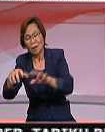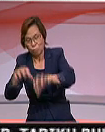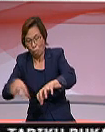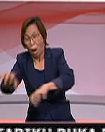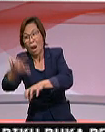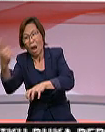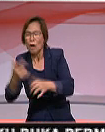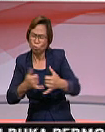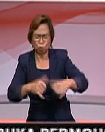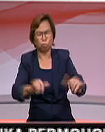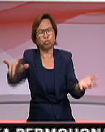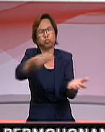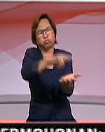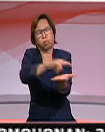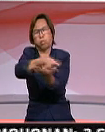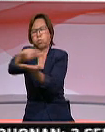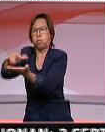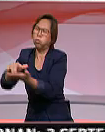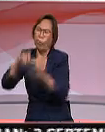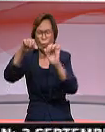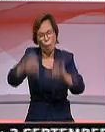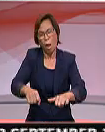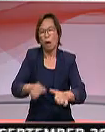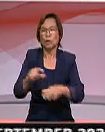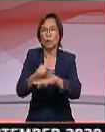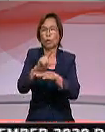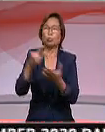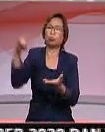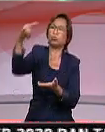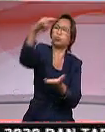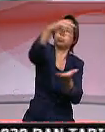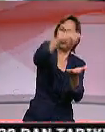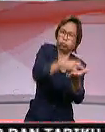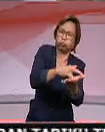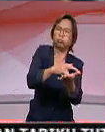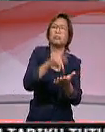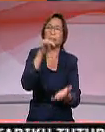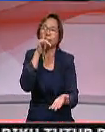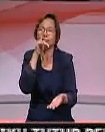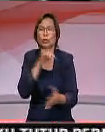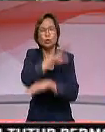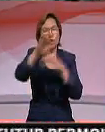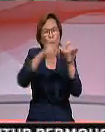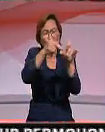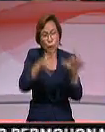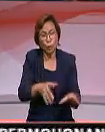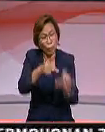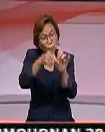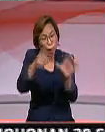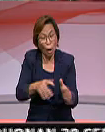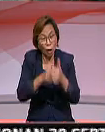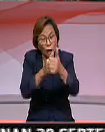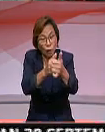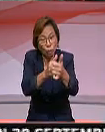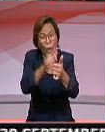meneruskan perjalanan penerbangan ke destinasi masing-masing menggunakan lapangan terbang Sultan Abdul Halim semua penumpang diingatkan untuk